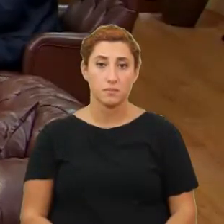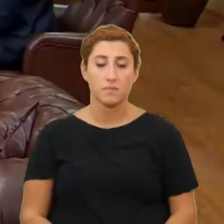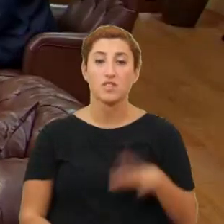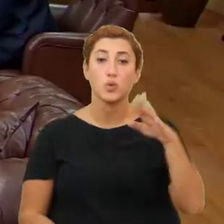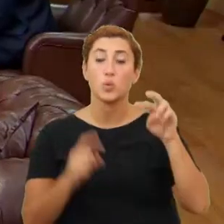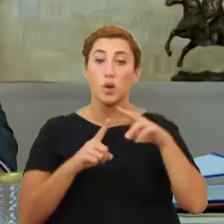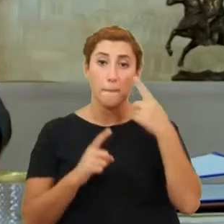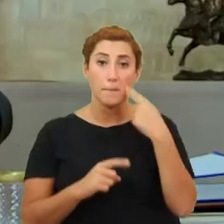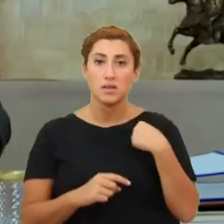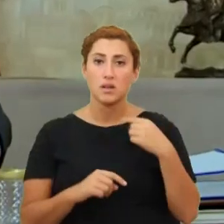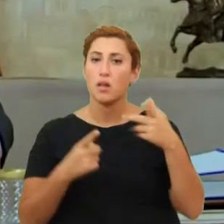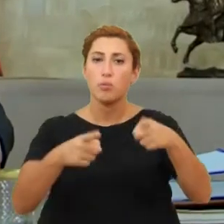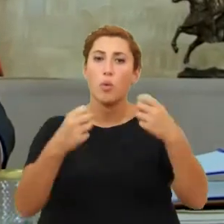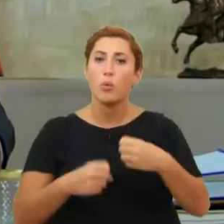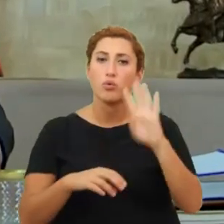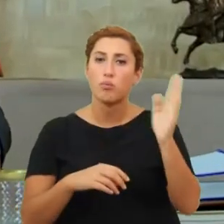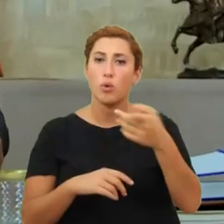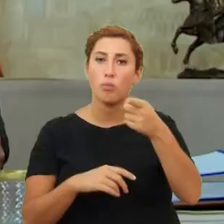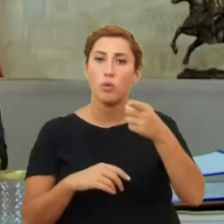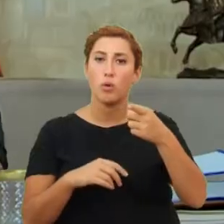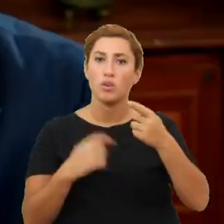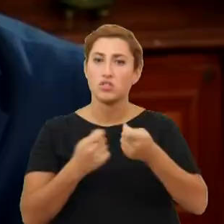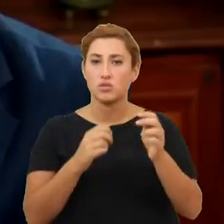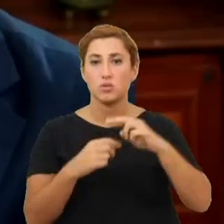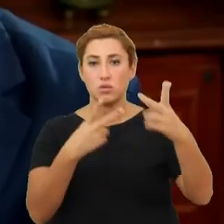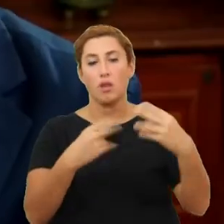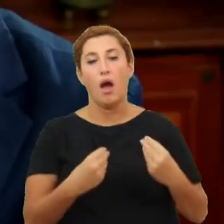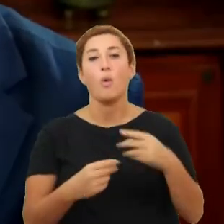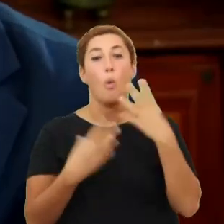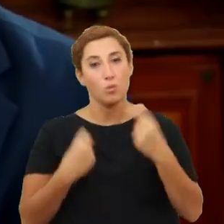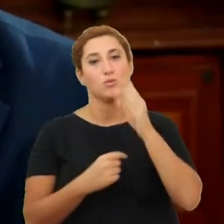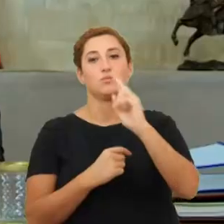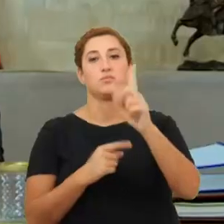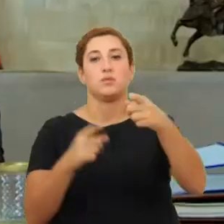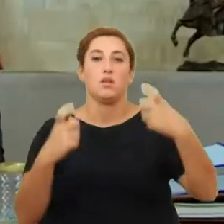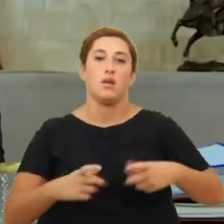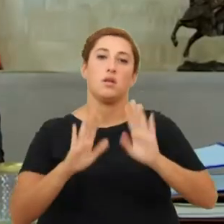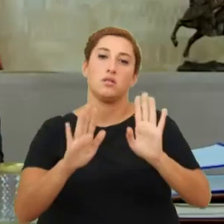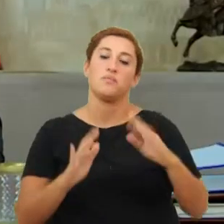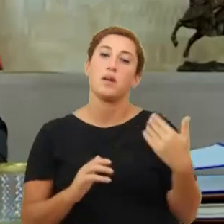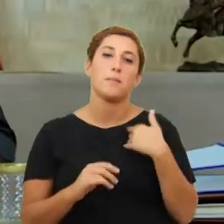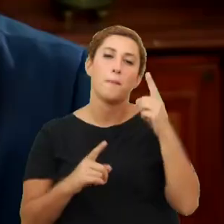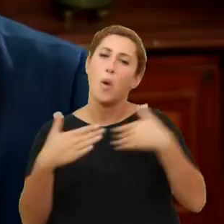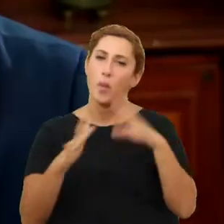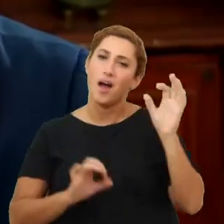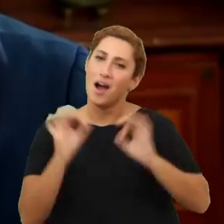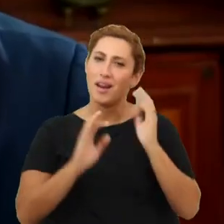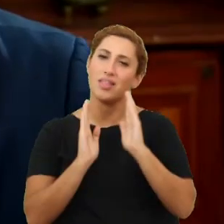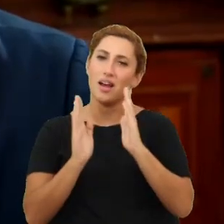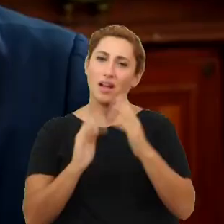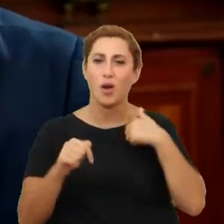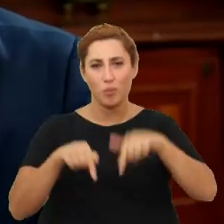Şşş Nurhan baksana. Niye burada oturmadın ya? Daha kolay yapardın işlerini. Olur mu? Orası sizin yeriniz ya. Ben bir oda ayarlanana